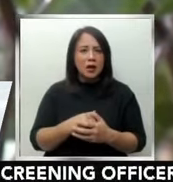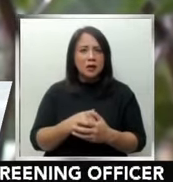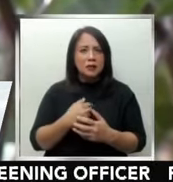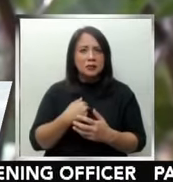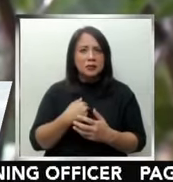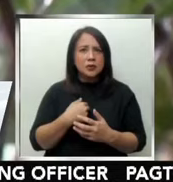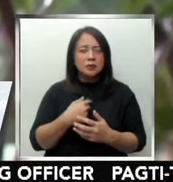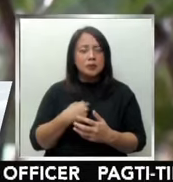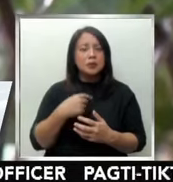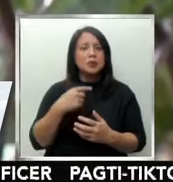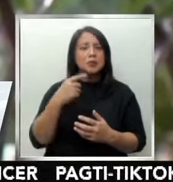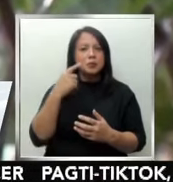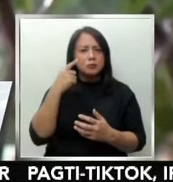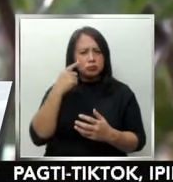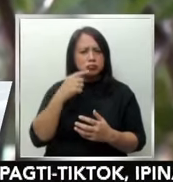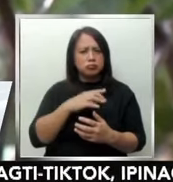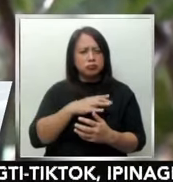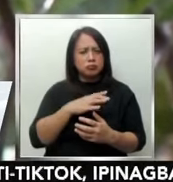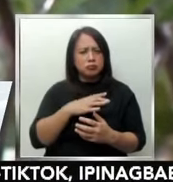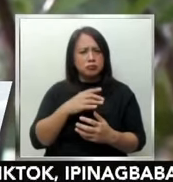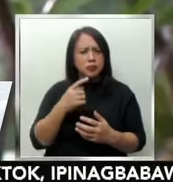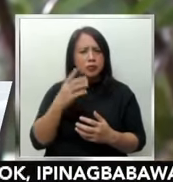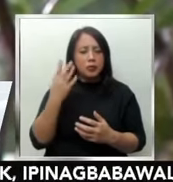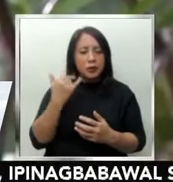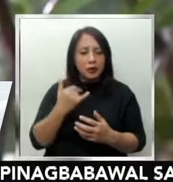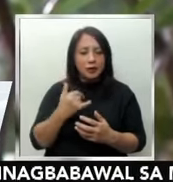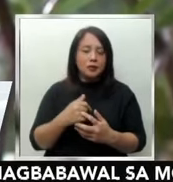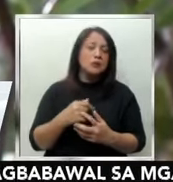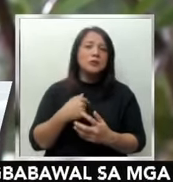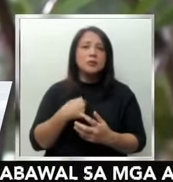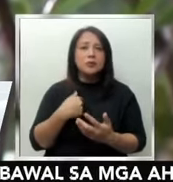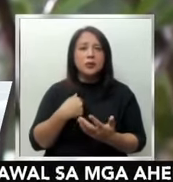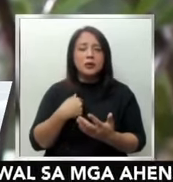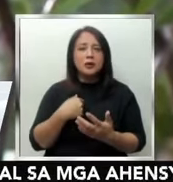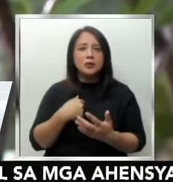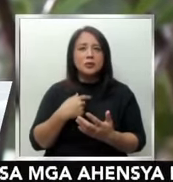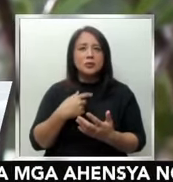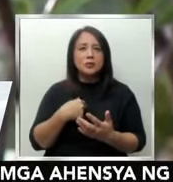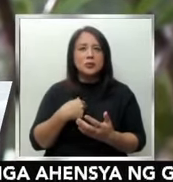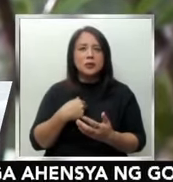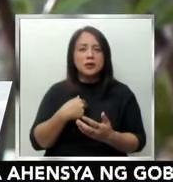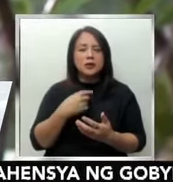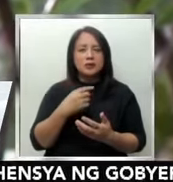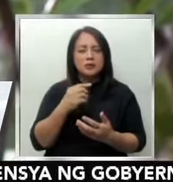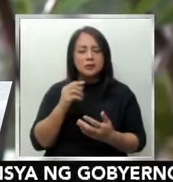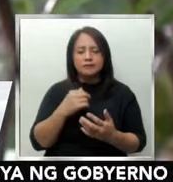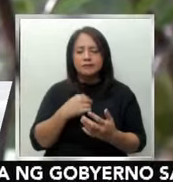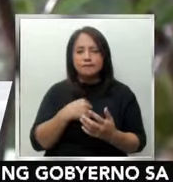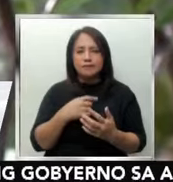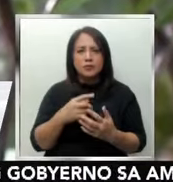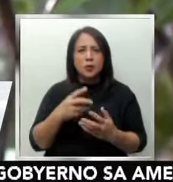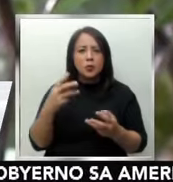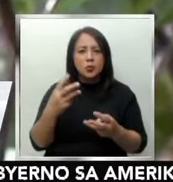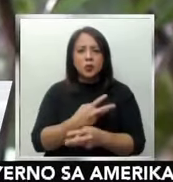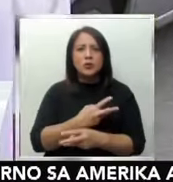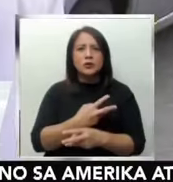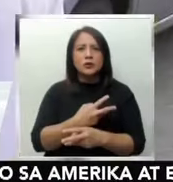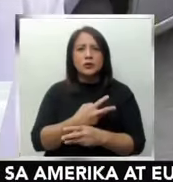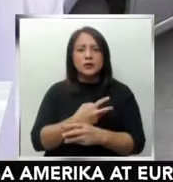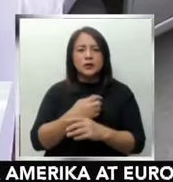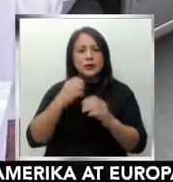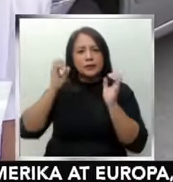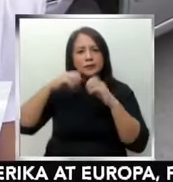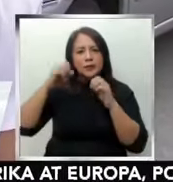time this ah kumbaga ito yung pinak least or Ito po yung pinaka-worst na inaasahan m mangyari